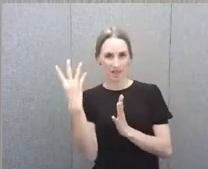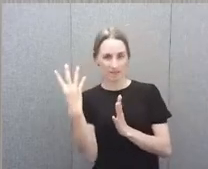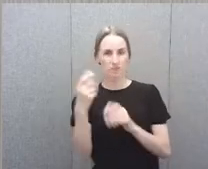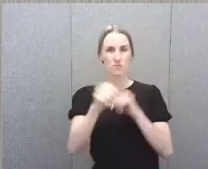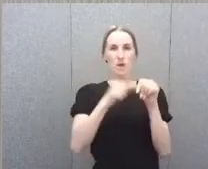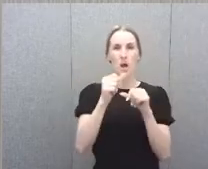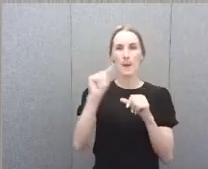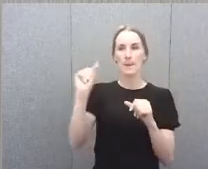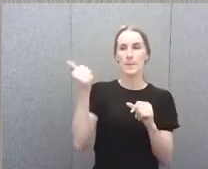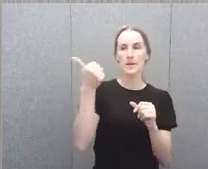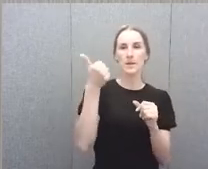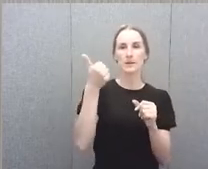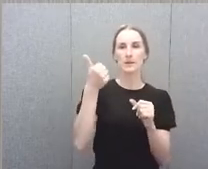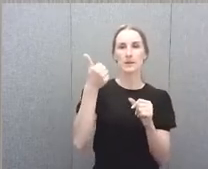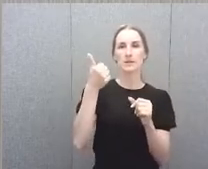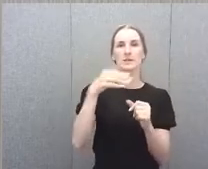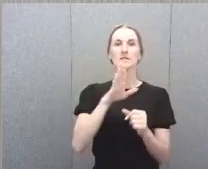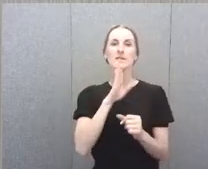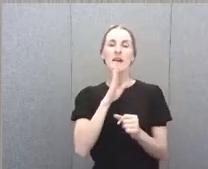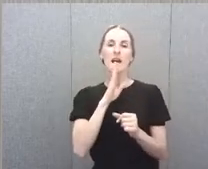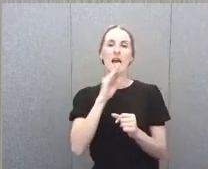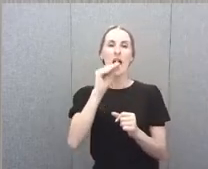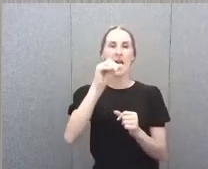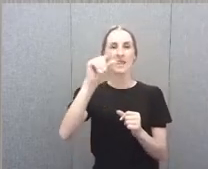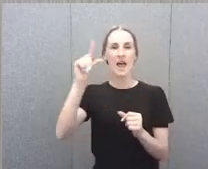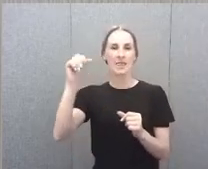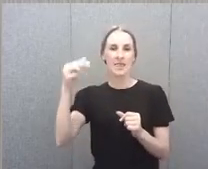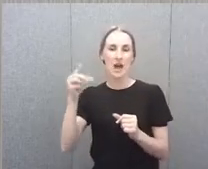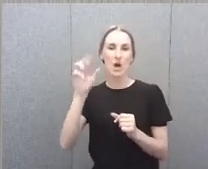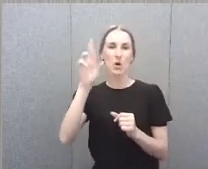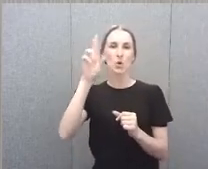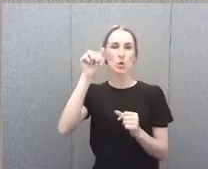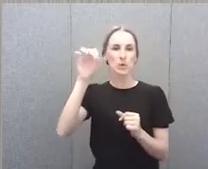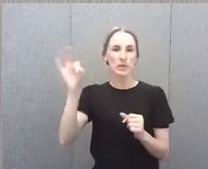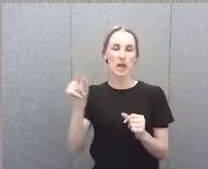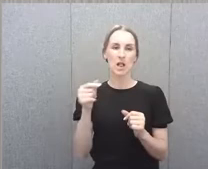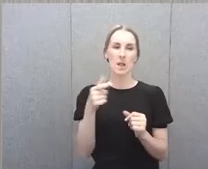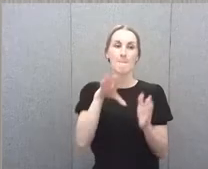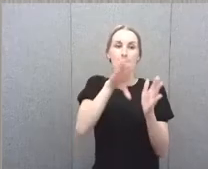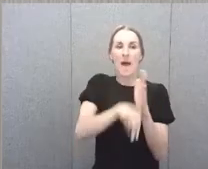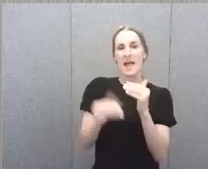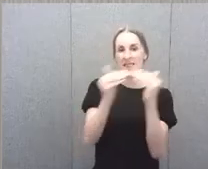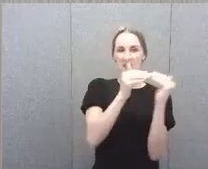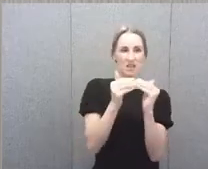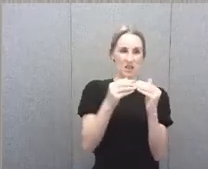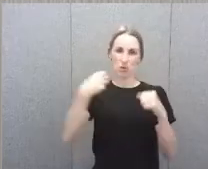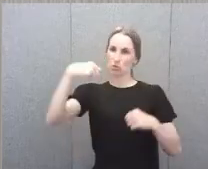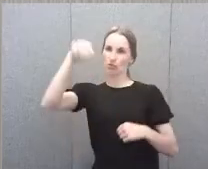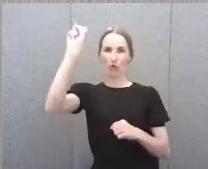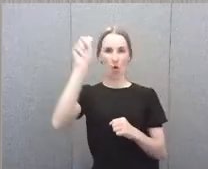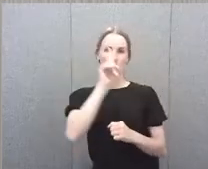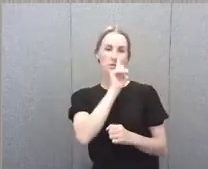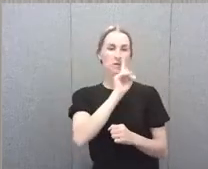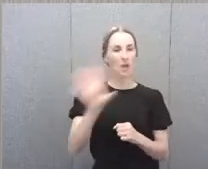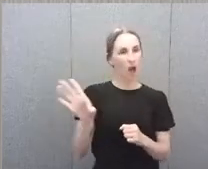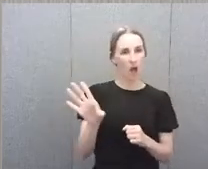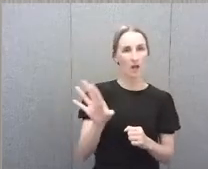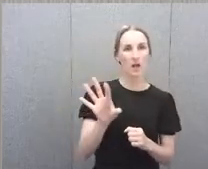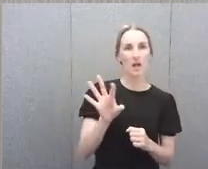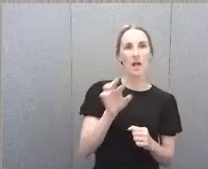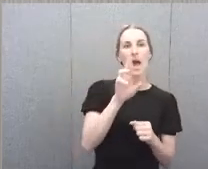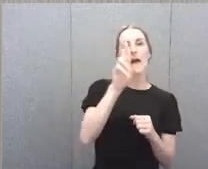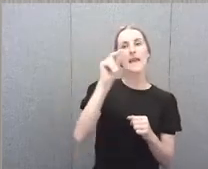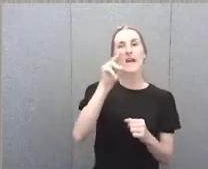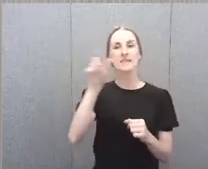без равенства не может быть демократии. Или, как вице-президент Харрис перефразировала недавно, она сказала, что статус женщины –